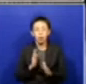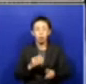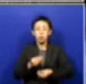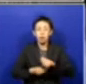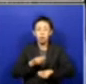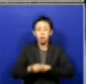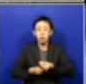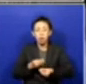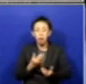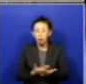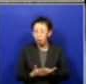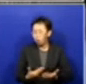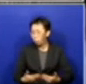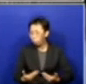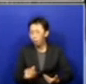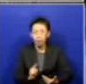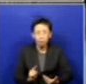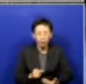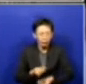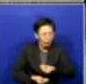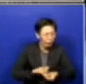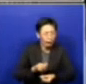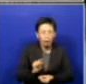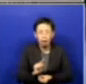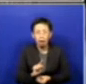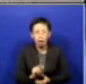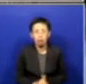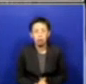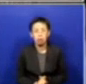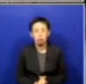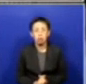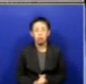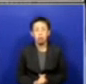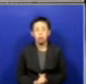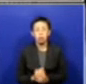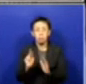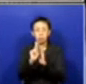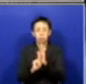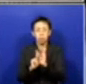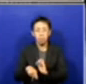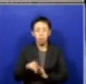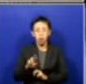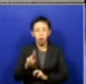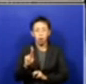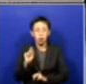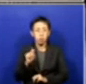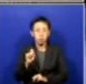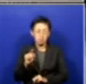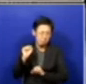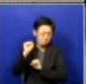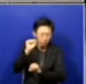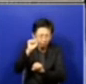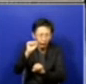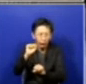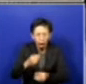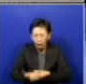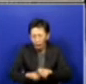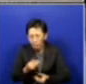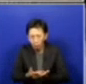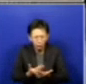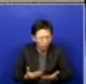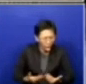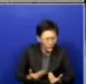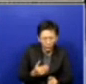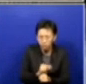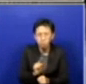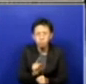ไหนจะรายได้จากการขายของมาขณะที่ถูกครอบด้วยพ.ร.ก.ฉุกเฉินรูปภาพต่อมาค่ะ